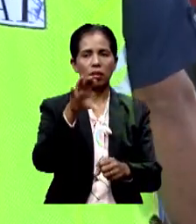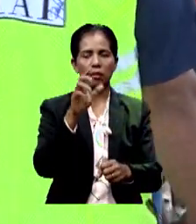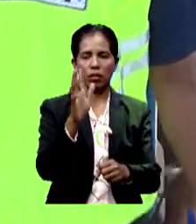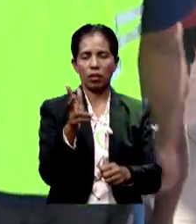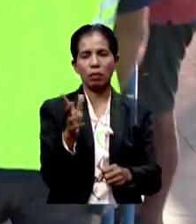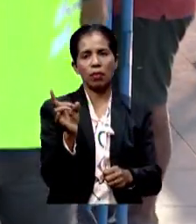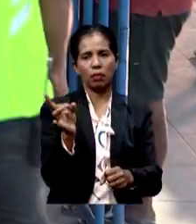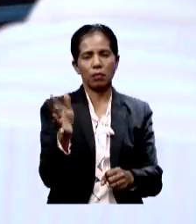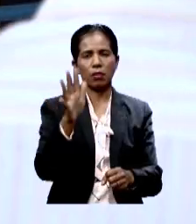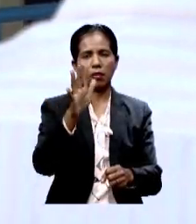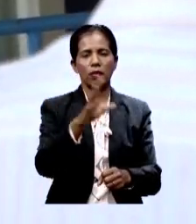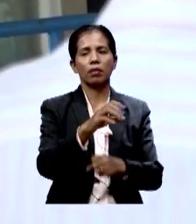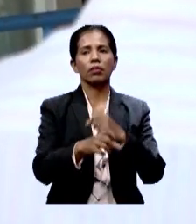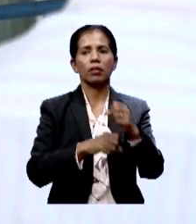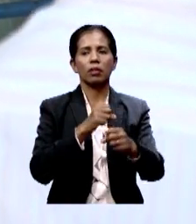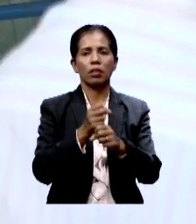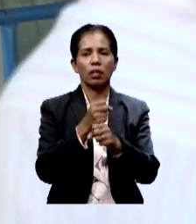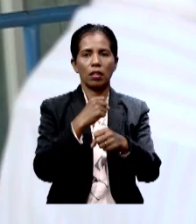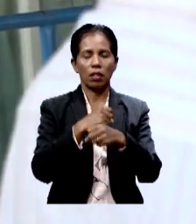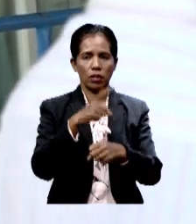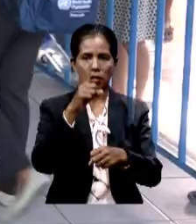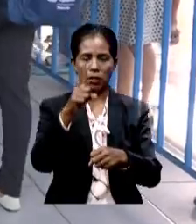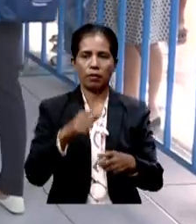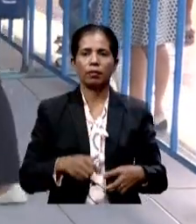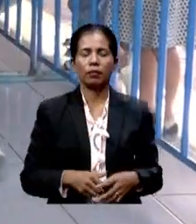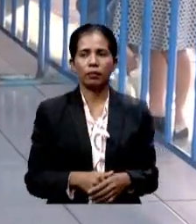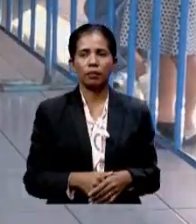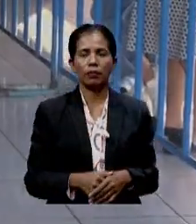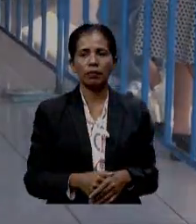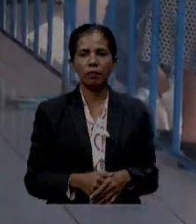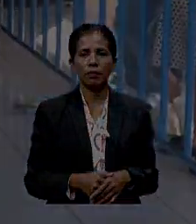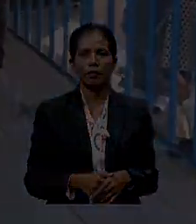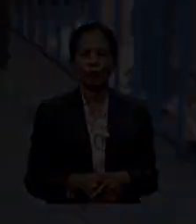Lima, no Tinen Rua, realiza Dala Idang. Equipo Cobertura, Ciemen.